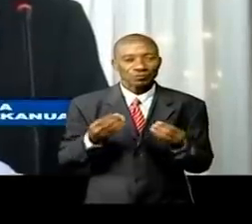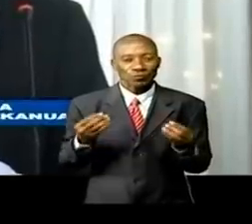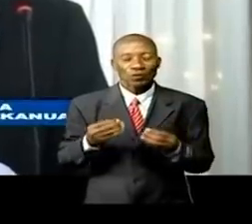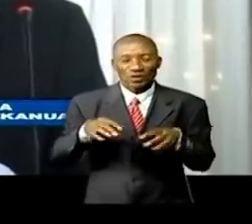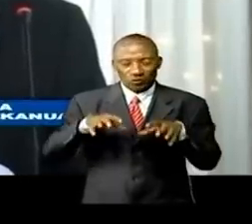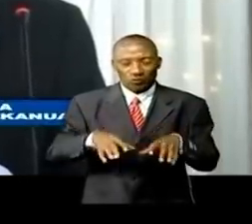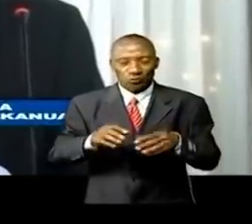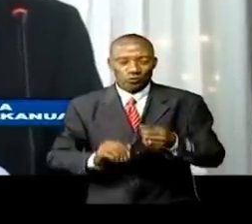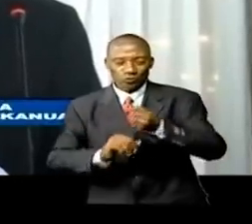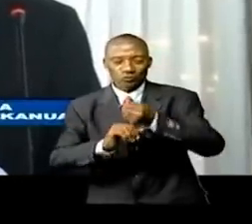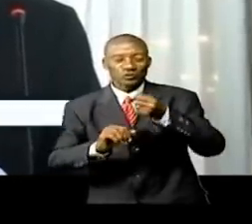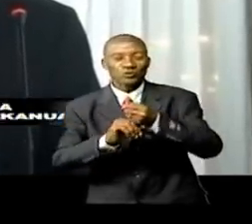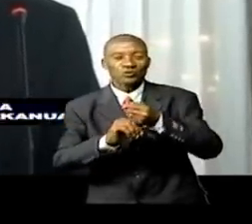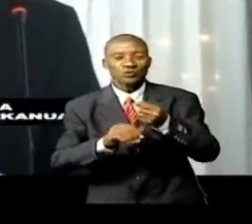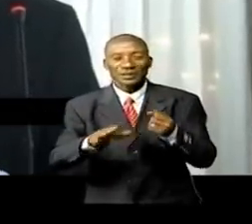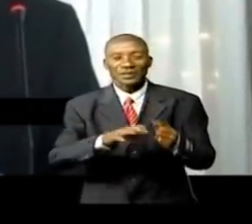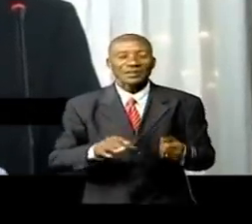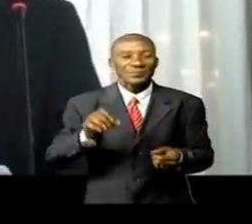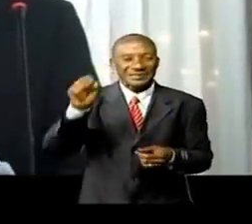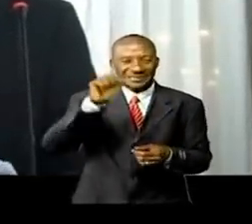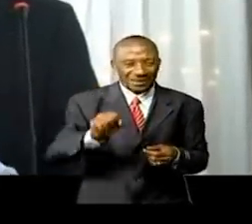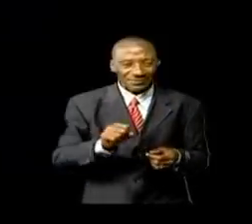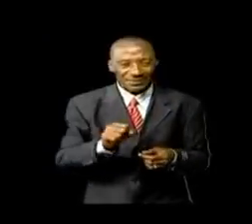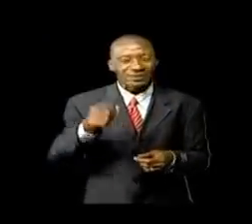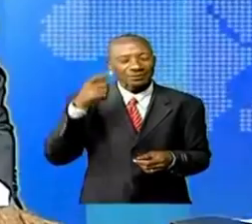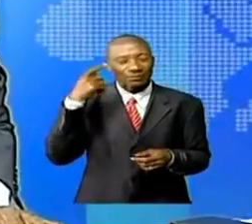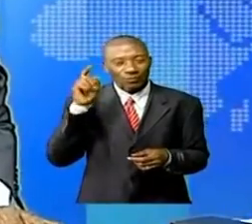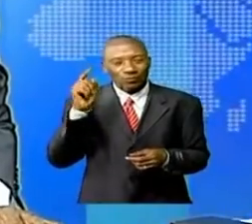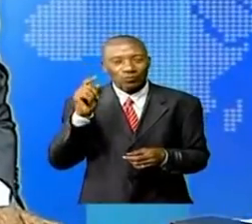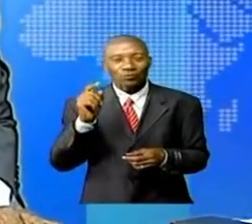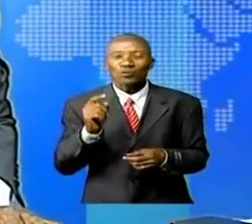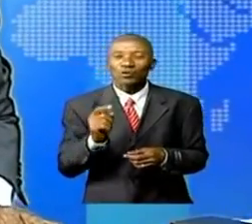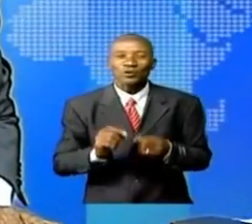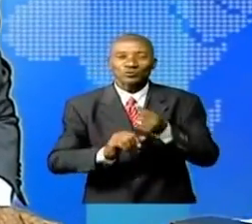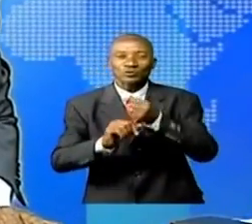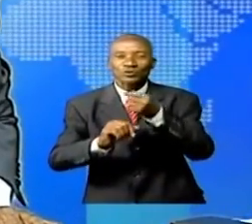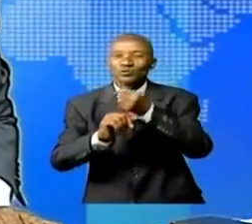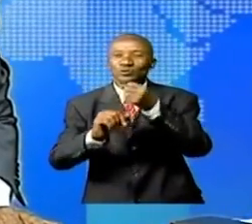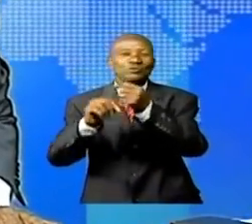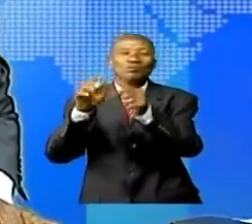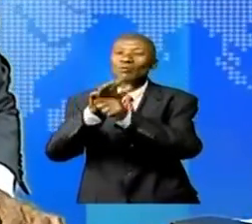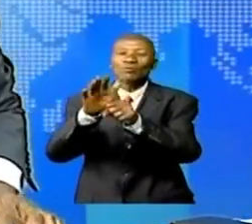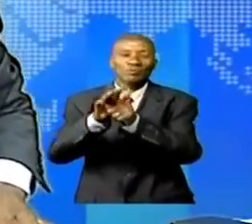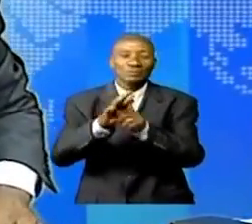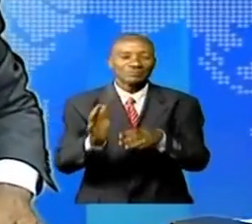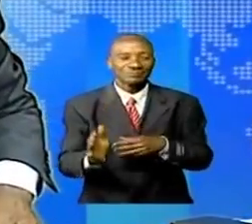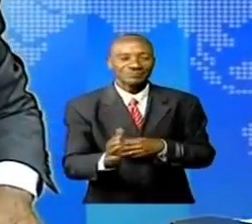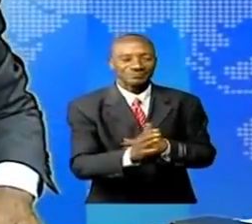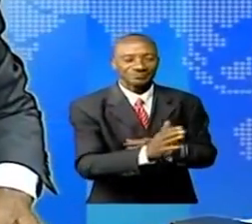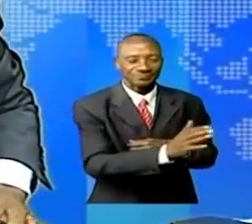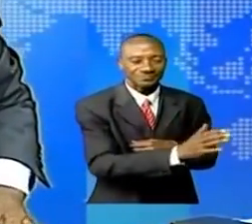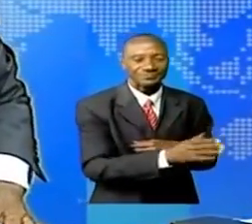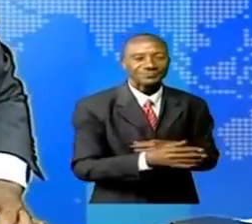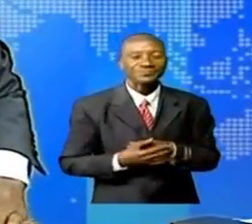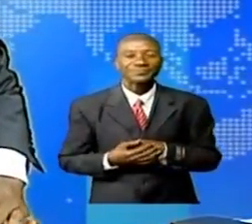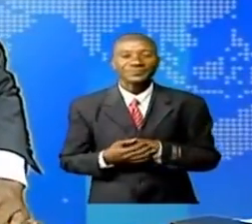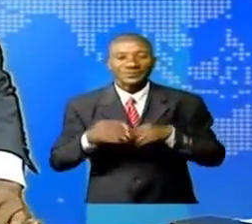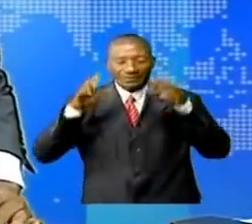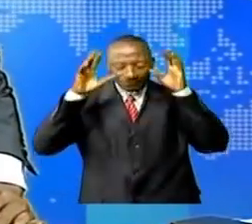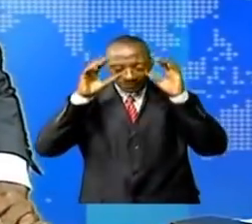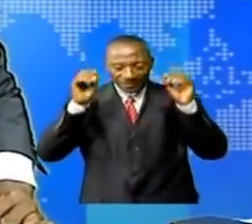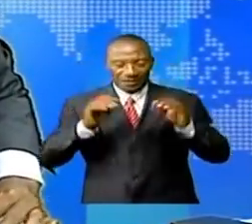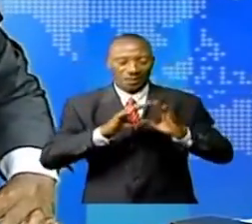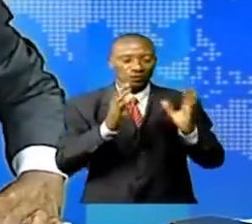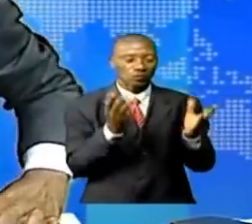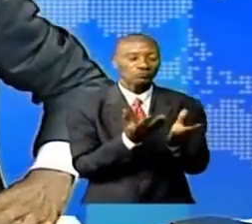des organisations et institutions internationales. Une séance de travail entre le président de la Commission électorale